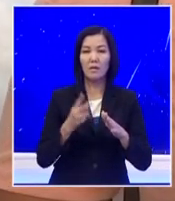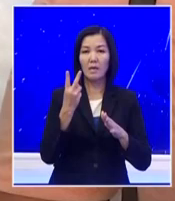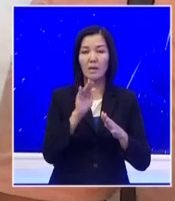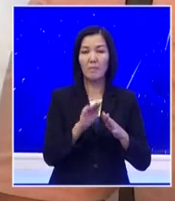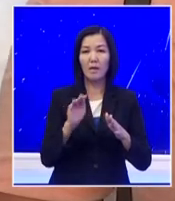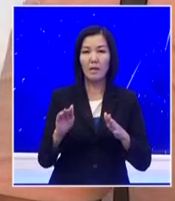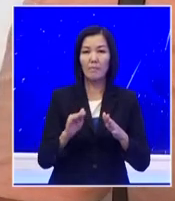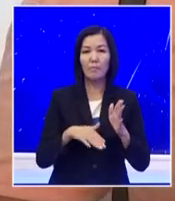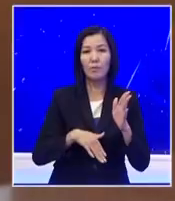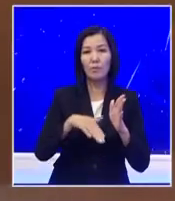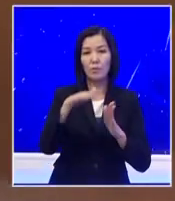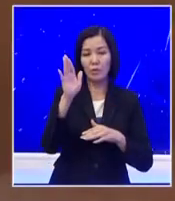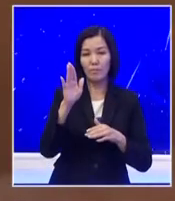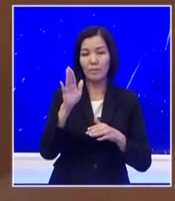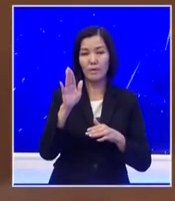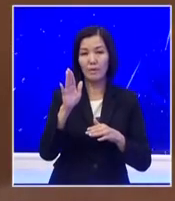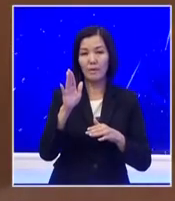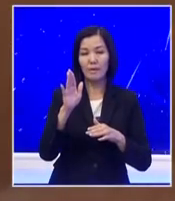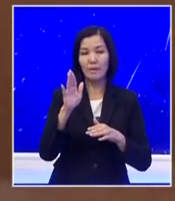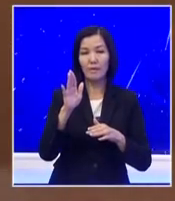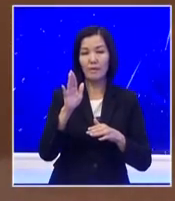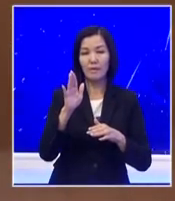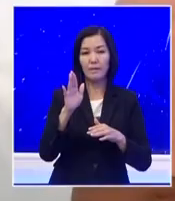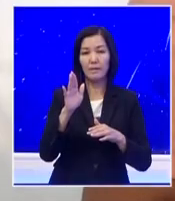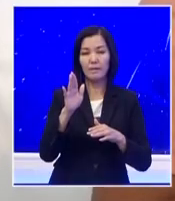аман есен өсіріп жеткізіп.